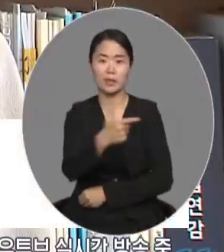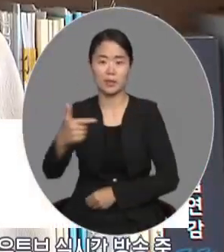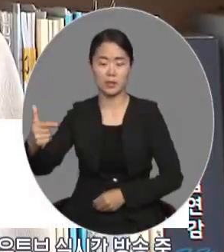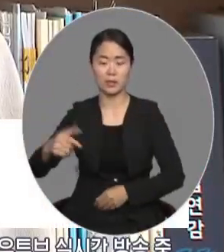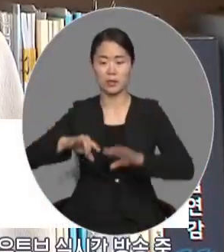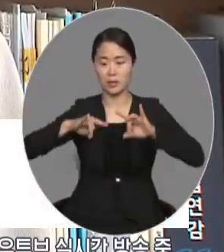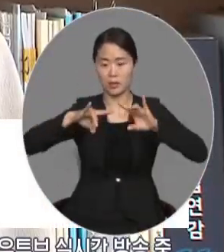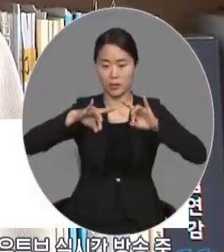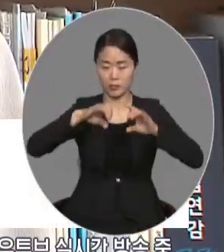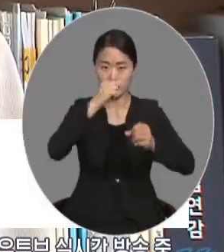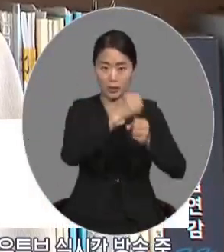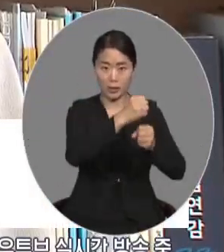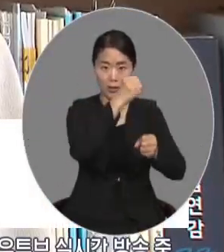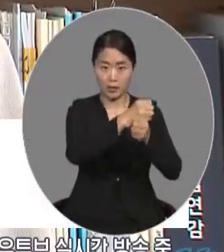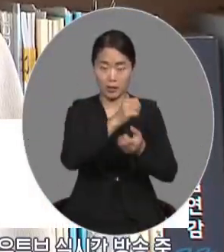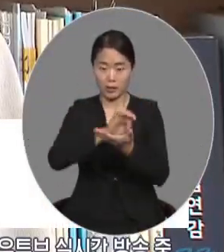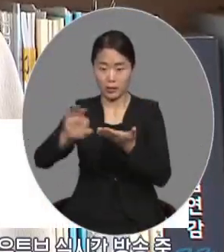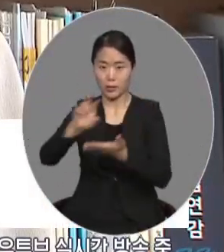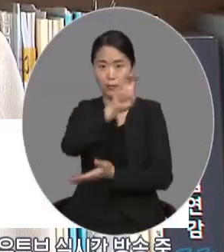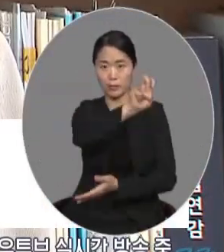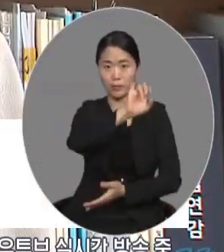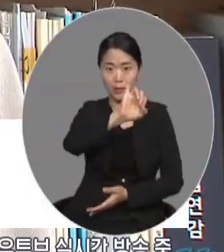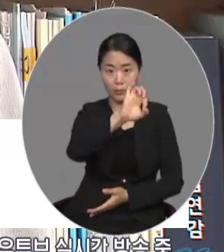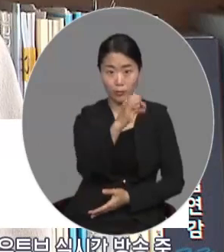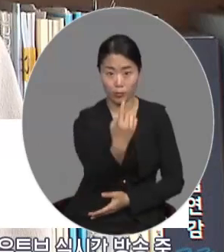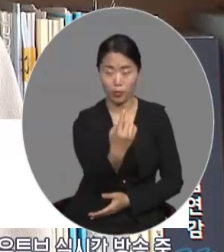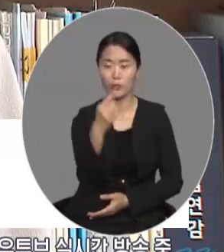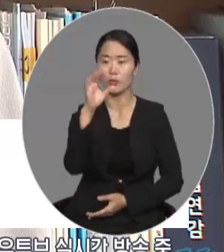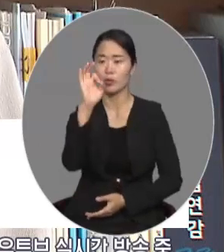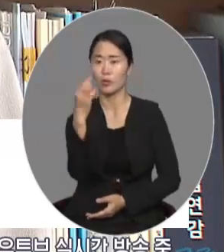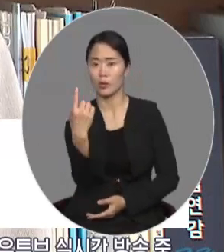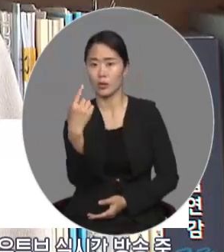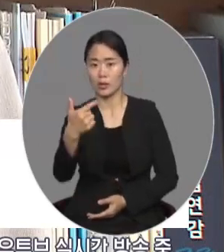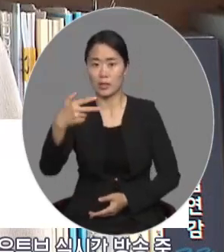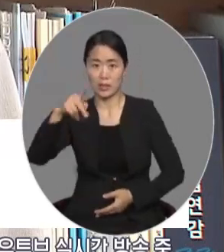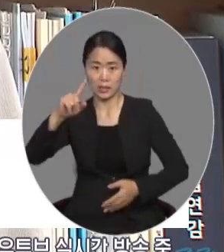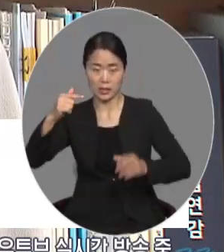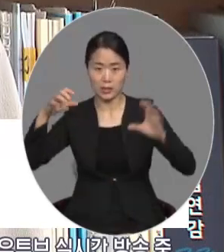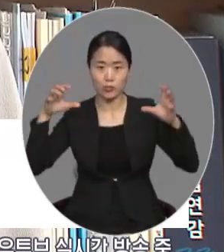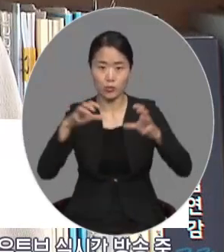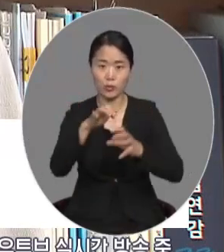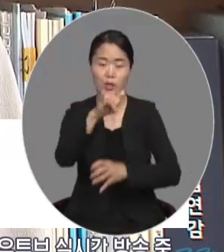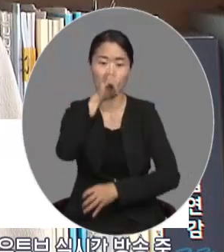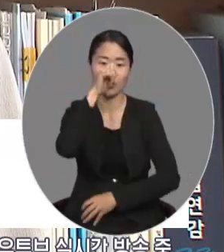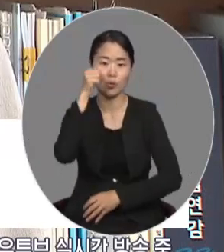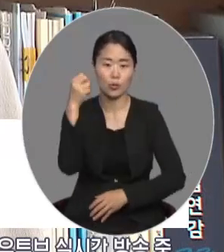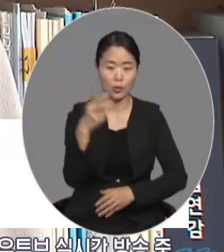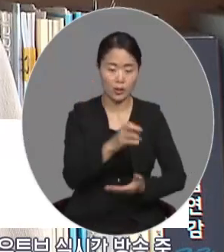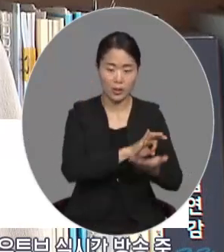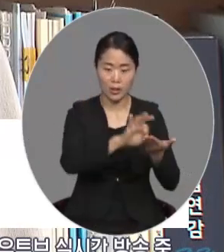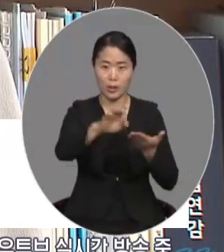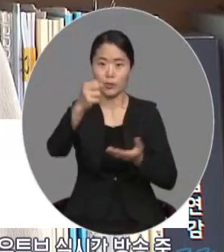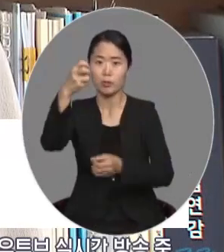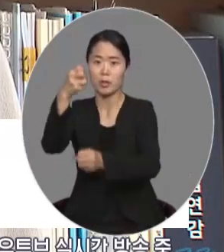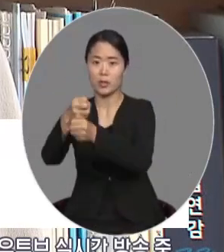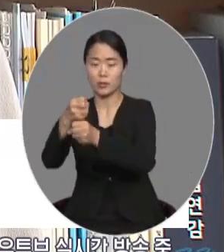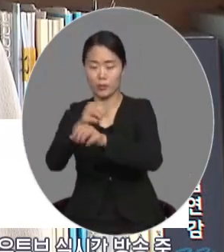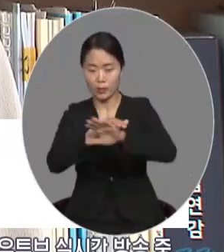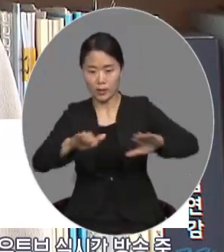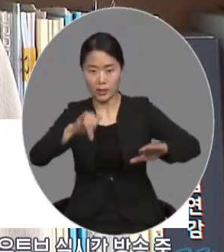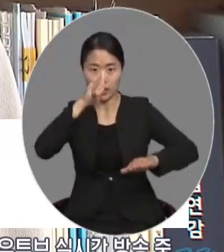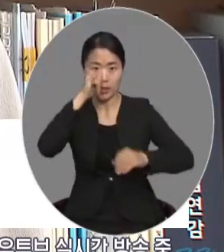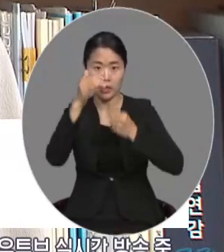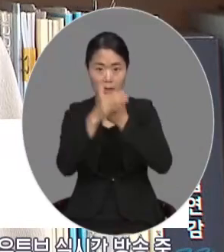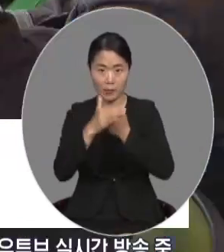수요와 공급이 울산 미포, 운산국가 산단에 집중되어 있고 수요와 공급이 균형을 이루고 있어 분산에너지